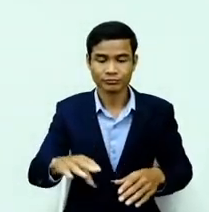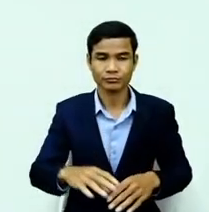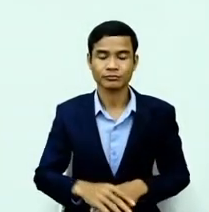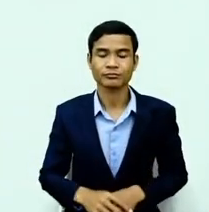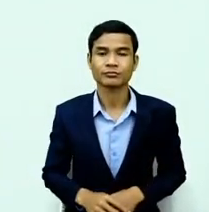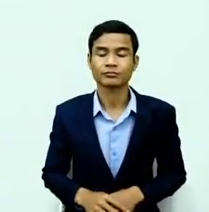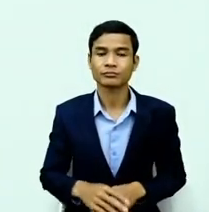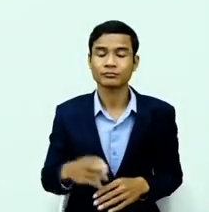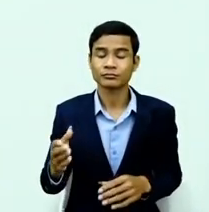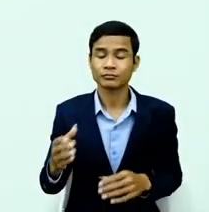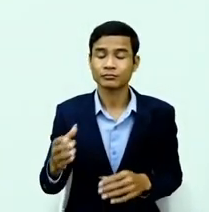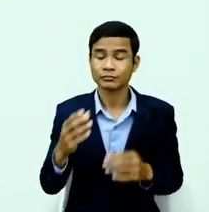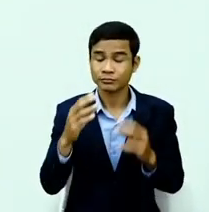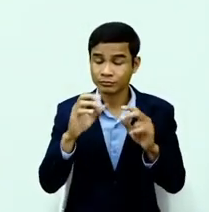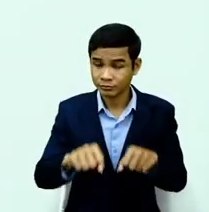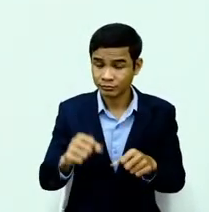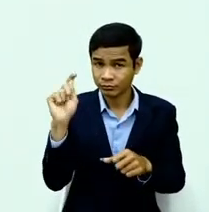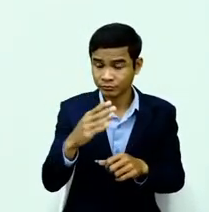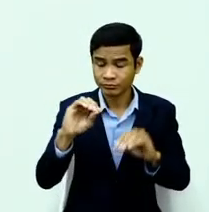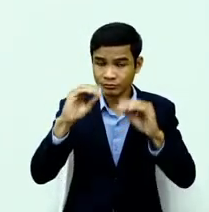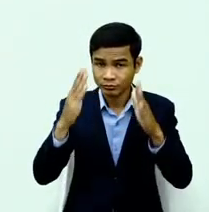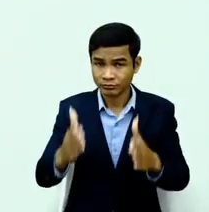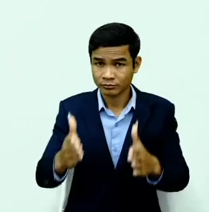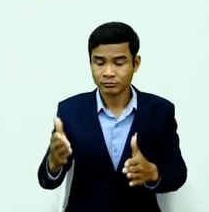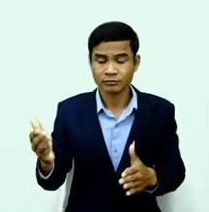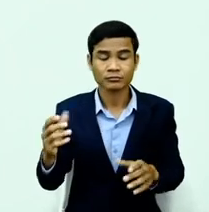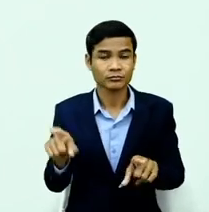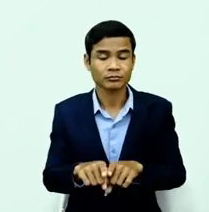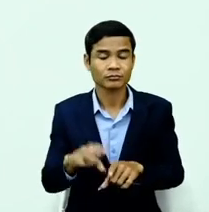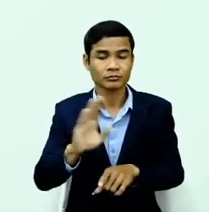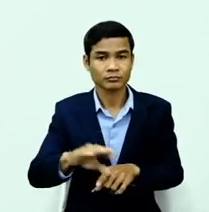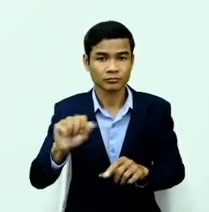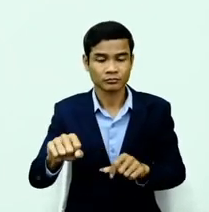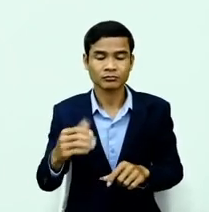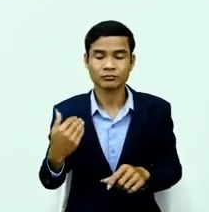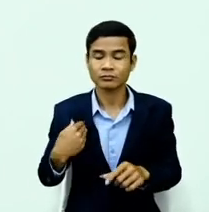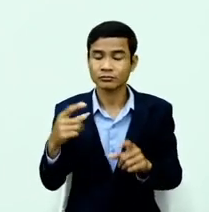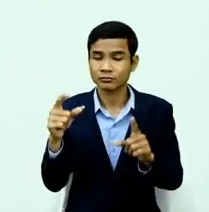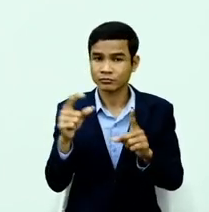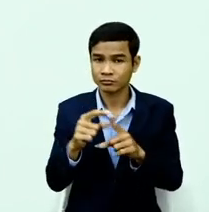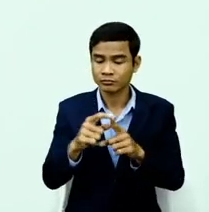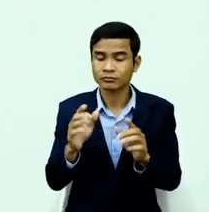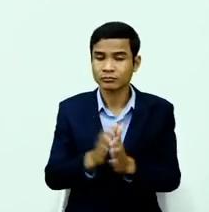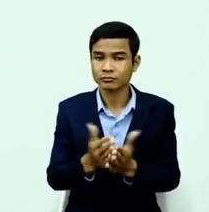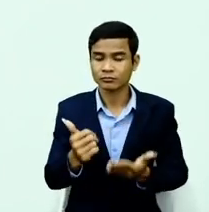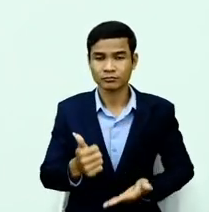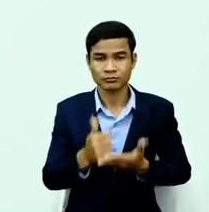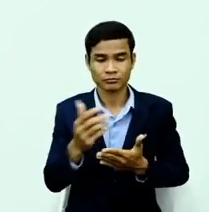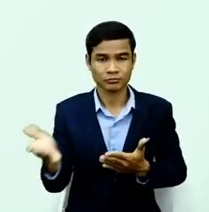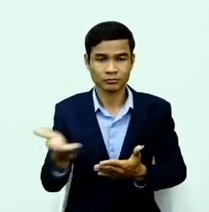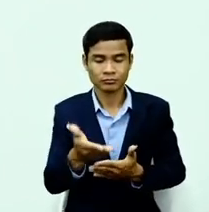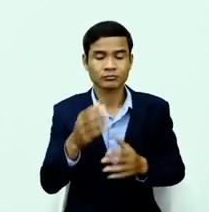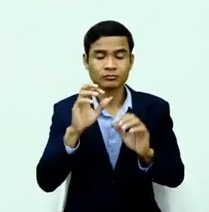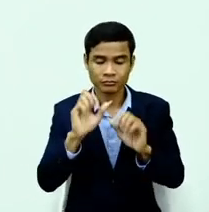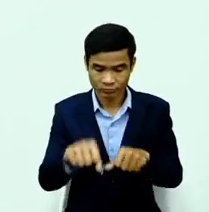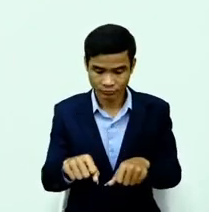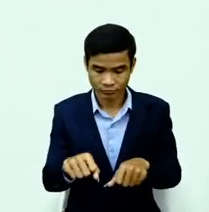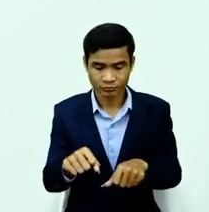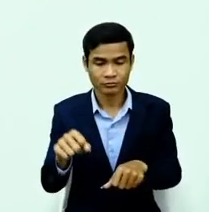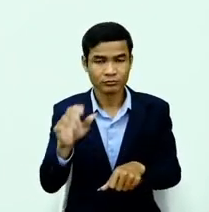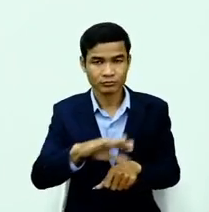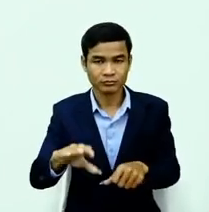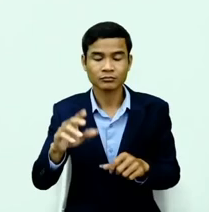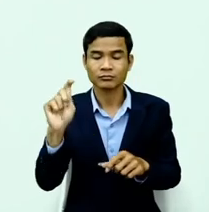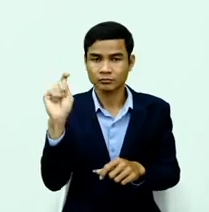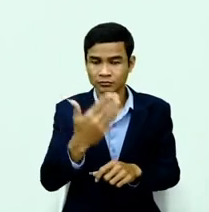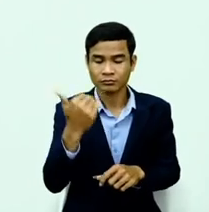cha ta rup phiep robas neak kru keu doy tae ning rup phiep ning piak neak knong siphai chumnuoy robas kon dae cha ta rup phiep ti 1